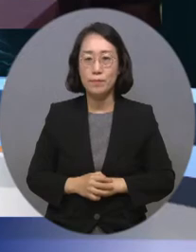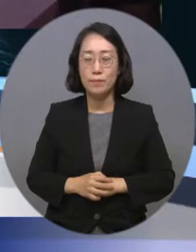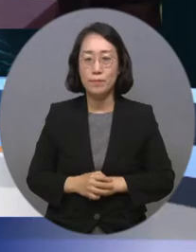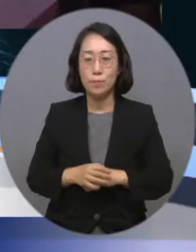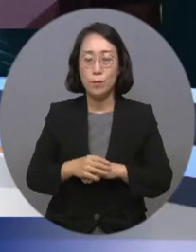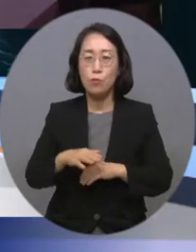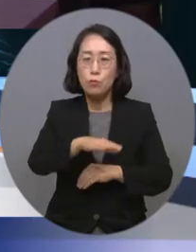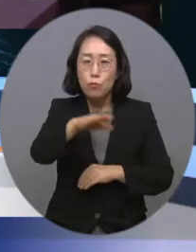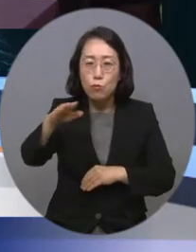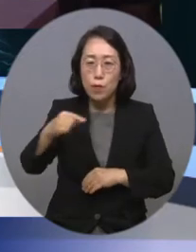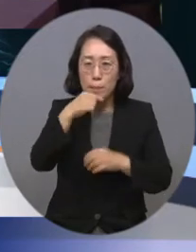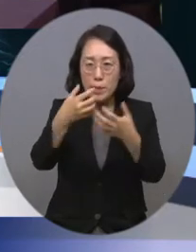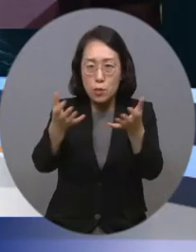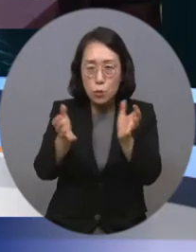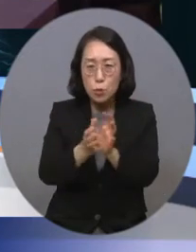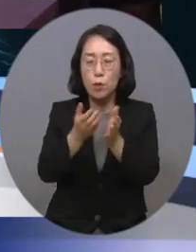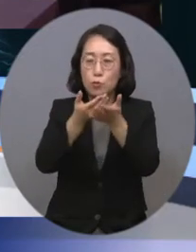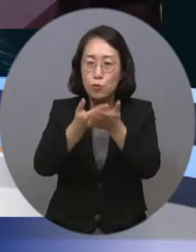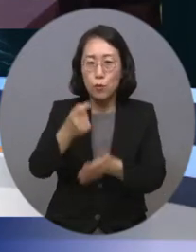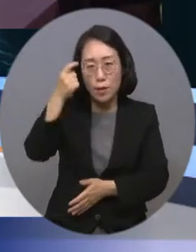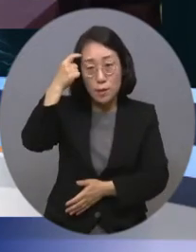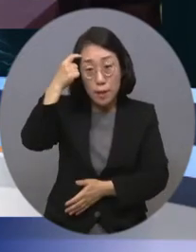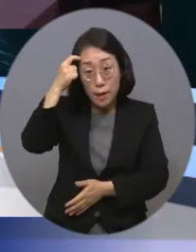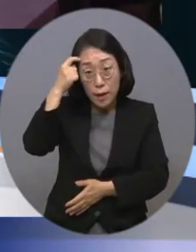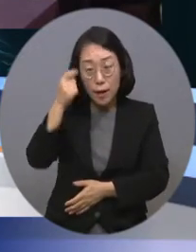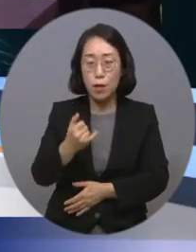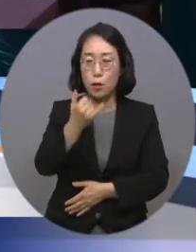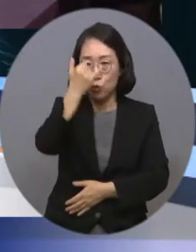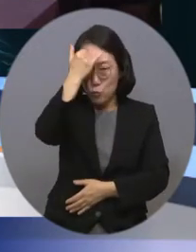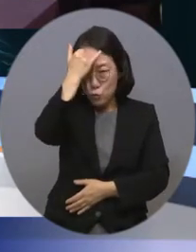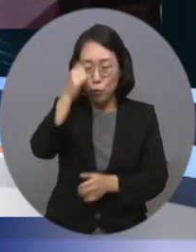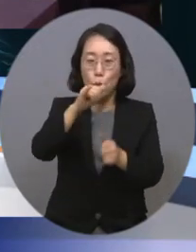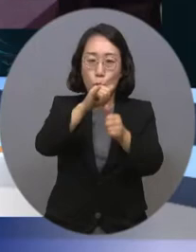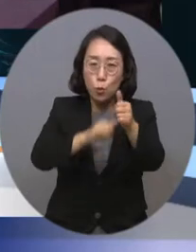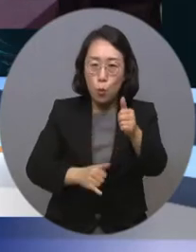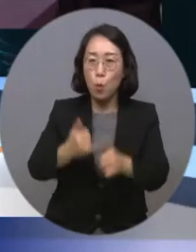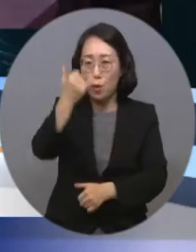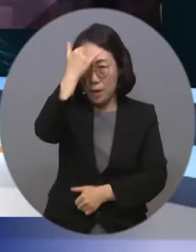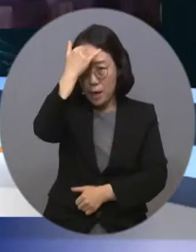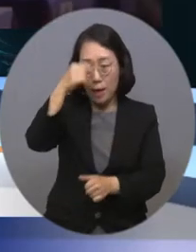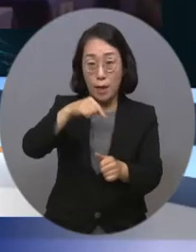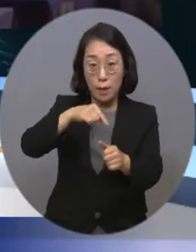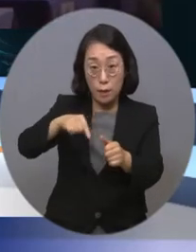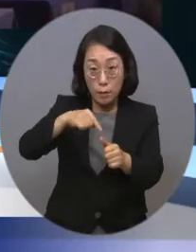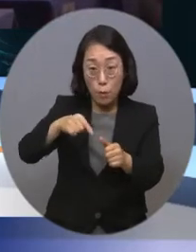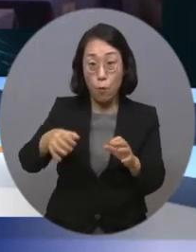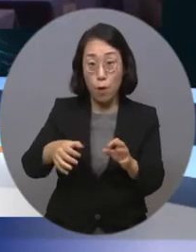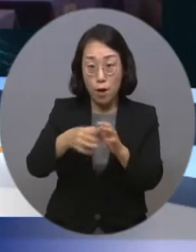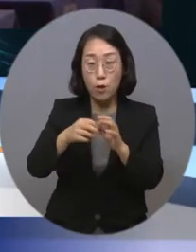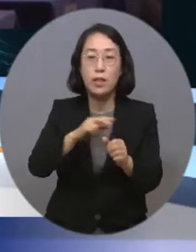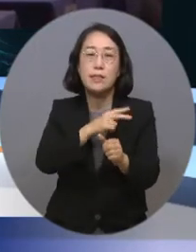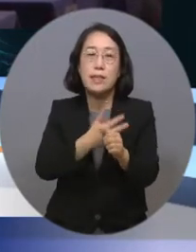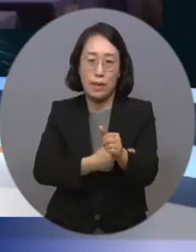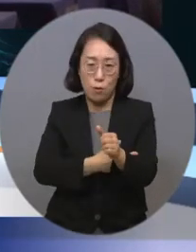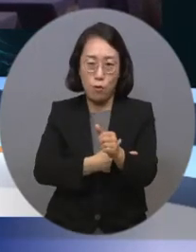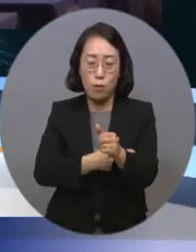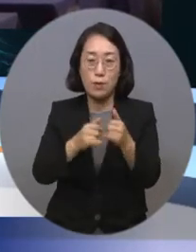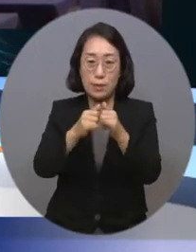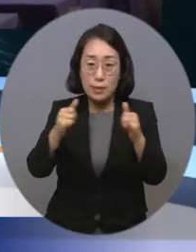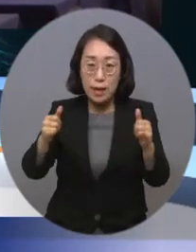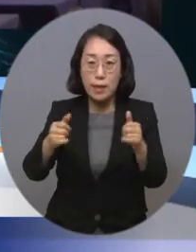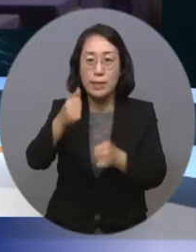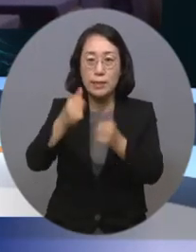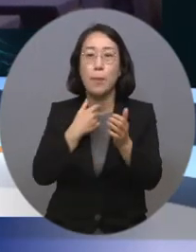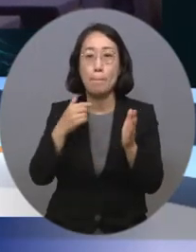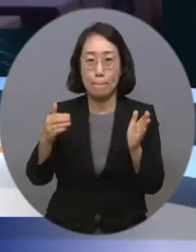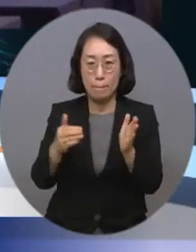우리 민족의 중요한 사상인 충 교의를 배우고 익히는 중 교회 교육사 자격시험에 치뤄졌습니다 보도에